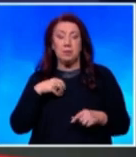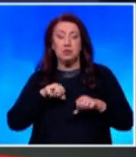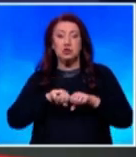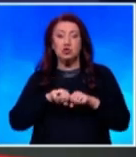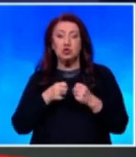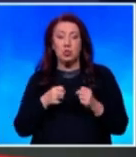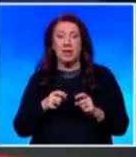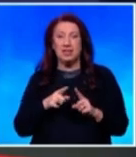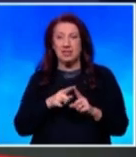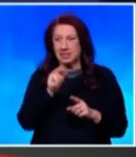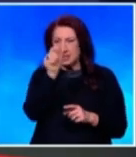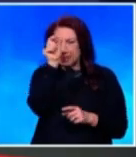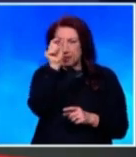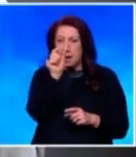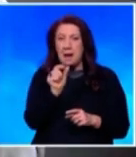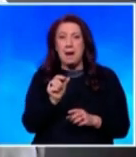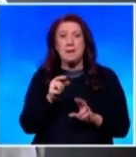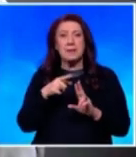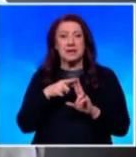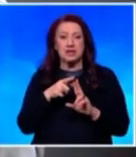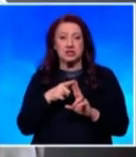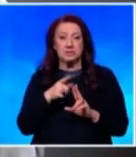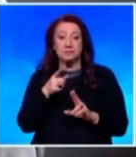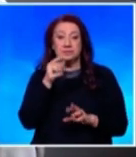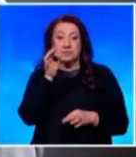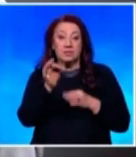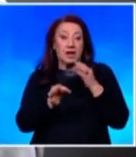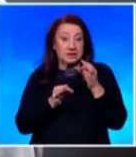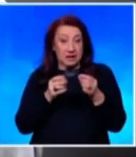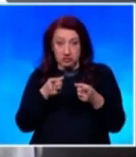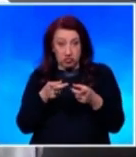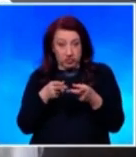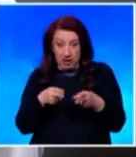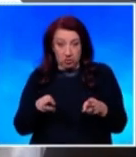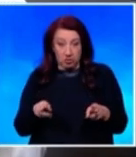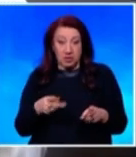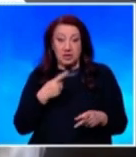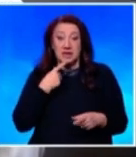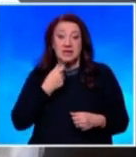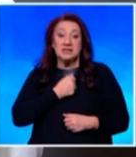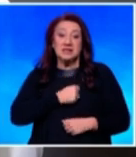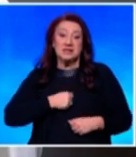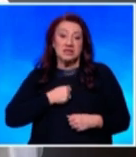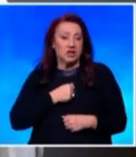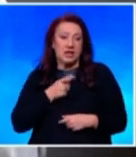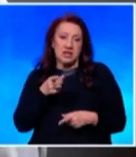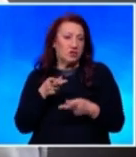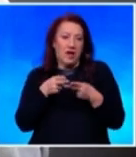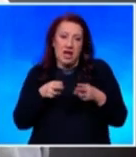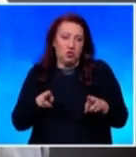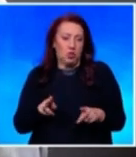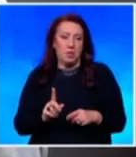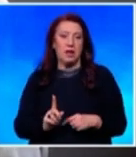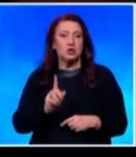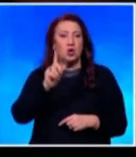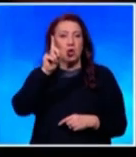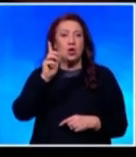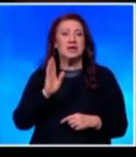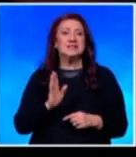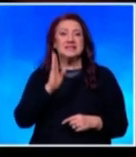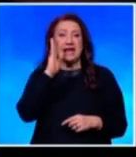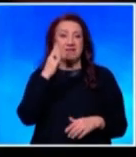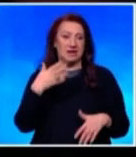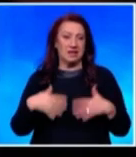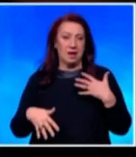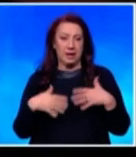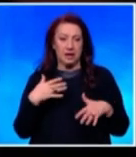разказваш сякаш е нещо нормално еми това за съжаление е нормално в северна македония нормално